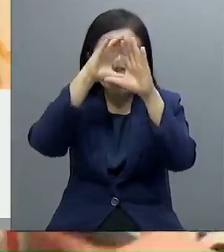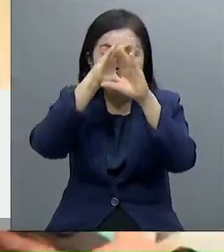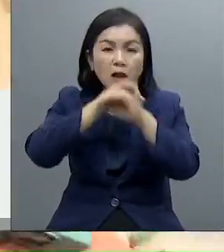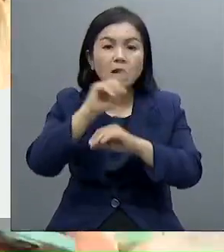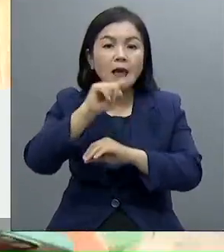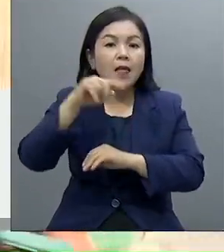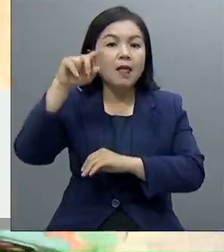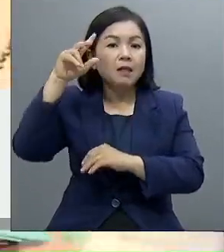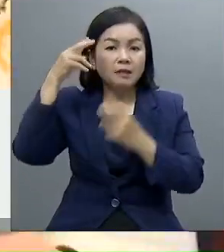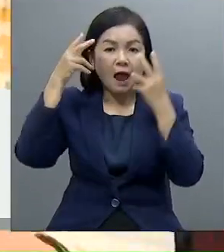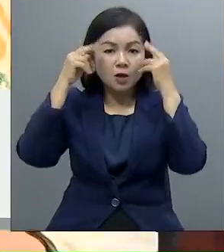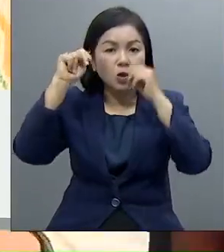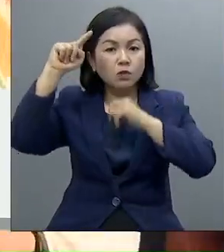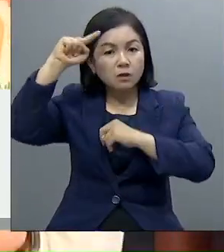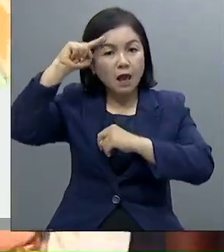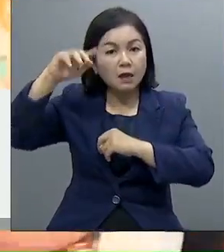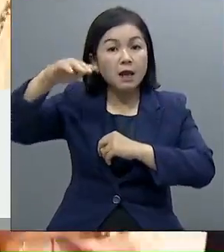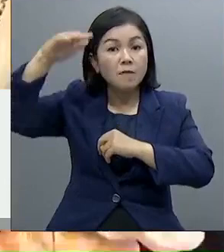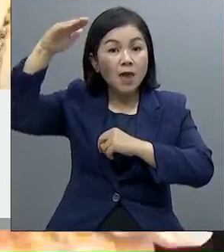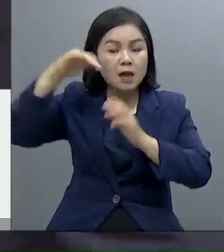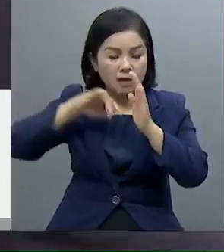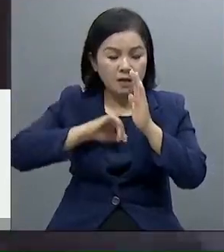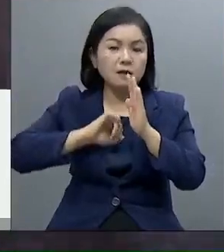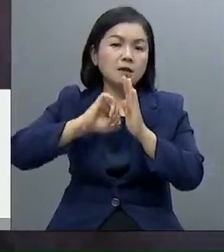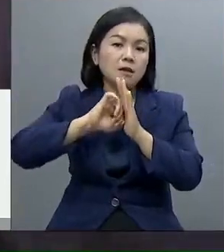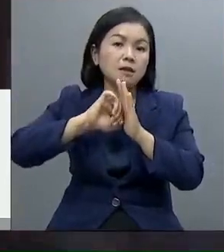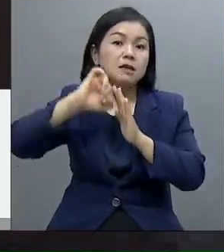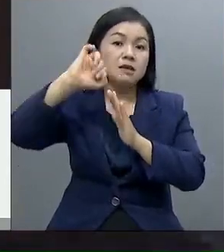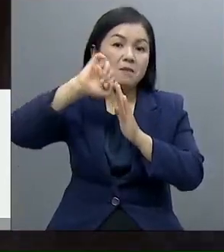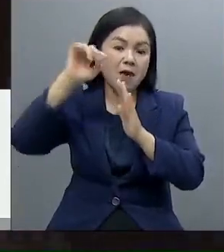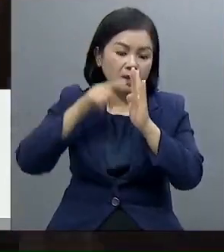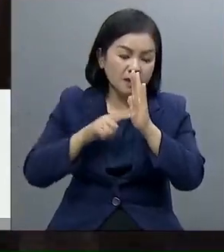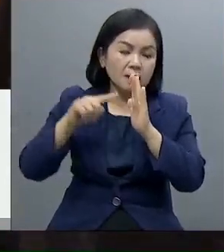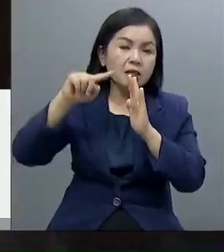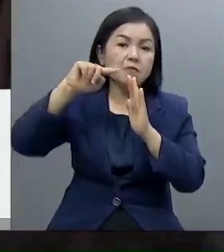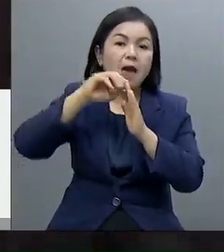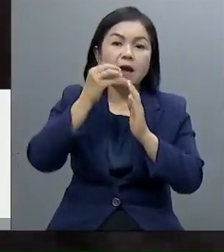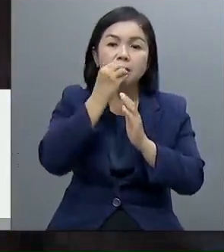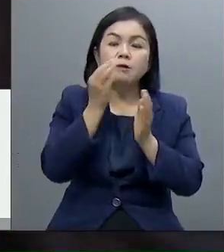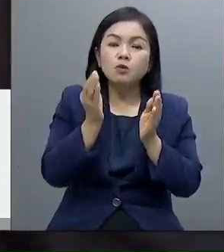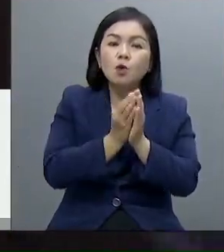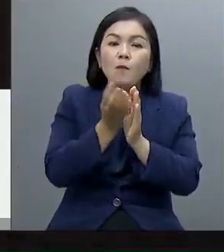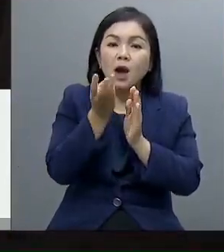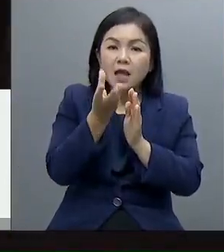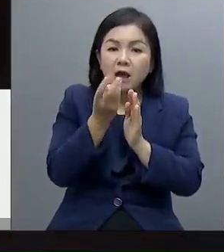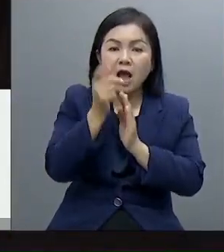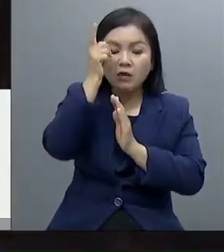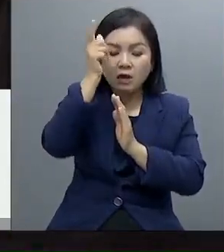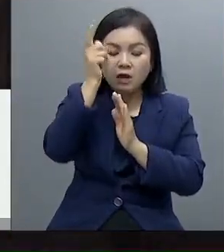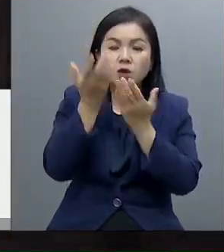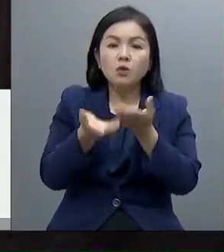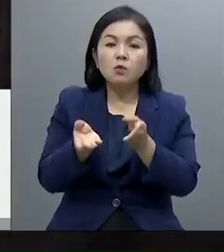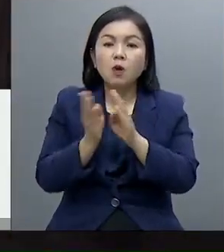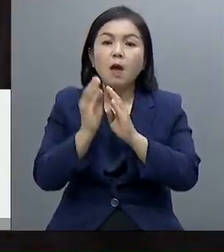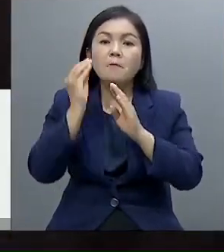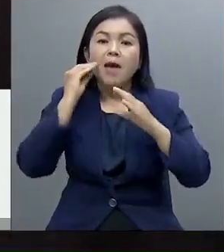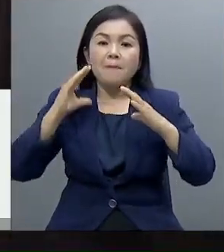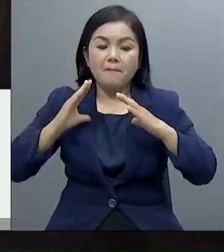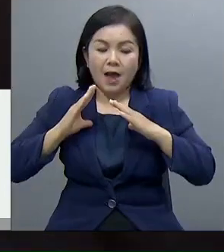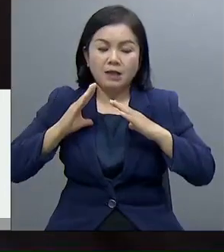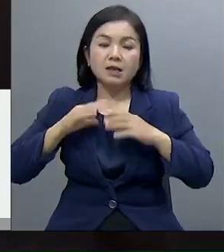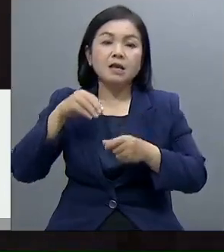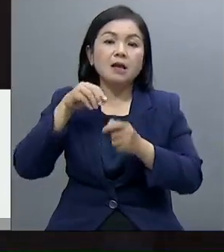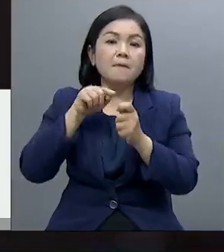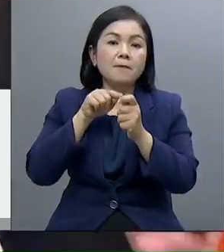ฐมนตรีจะเดินทางมาที่จังหวัดเชียงใหม่แล้วก็จะร่วมรับประทานอาหารกับนายทักษิณและครอบครัวที่บ้านพักกลิ่นวันเล่ที่อำเภอแม่ริมค่ะ